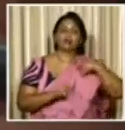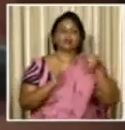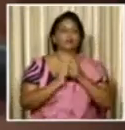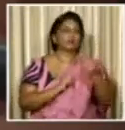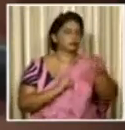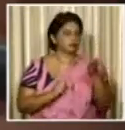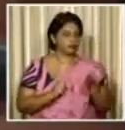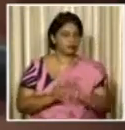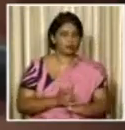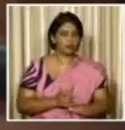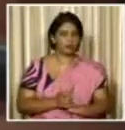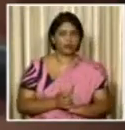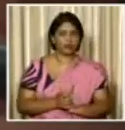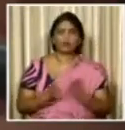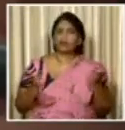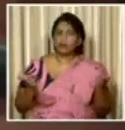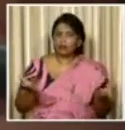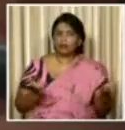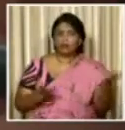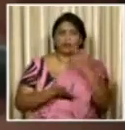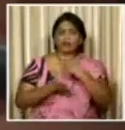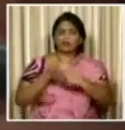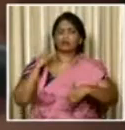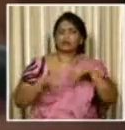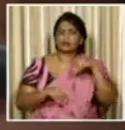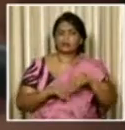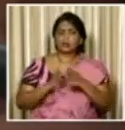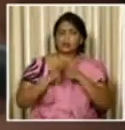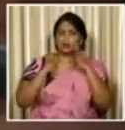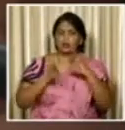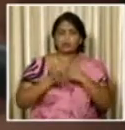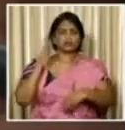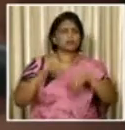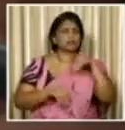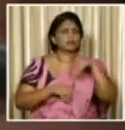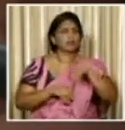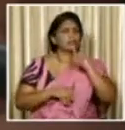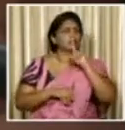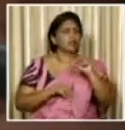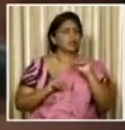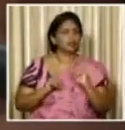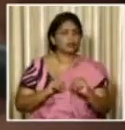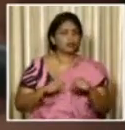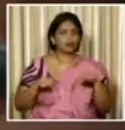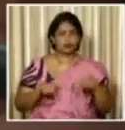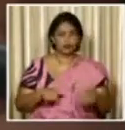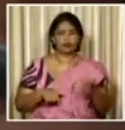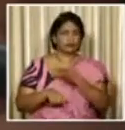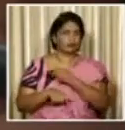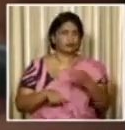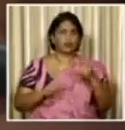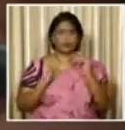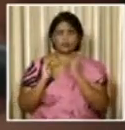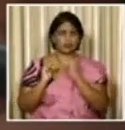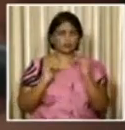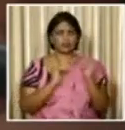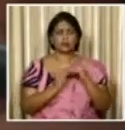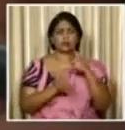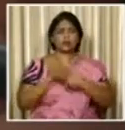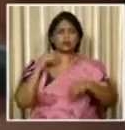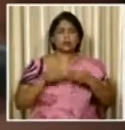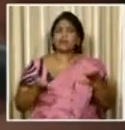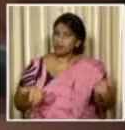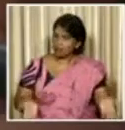යුත්තේ සහ ඕගොල්ලෝ දන්න ඡන්ද ප්‍රකාශ ඕනෑතන ඡන්ද ප්‍රකාශ කරන්න කොතනද දැන් මේක සම අවස්ථාවක් අව ඡන්ද ප්‍රකාශ කරන්න කොතනද